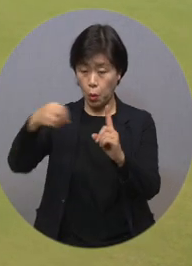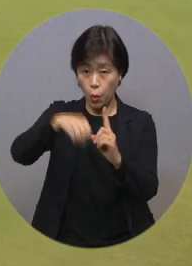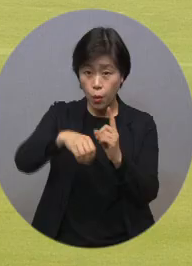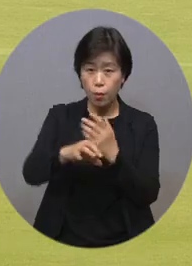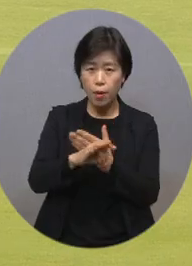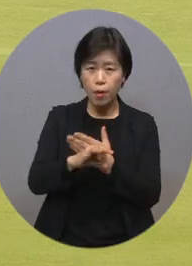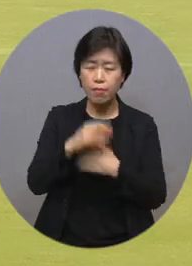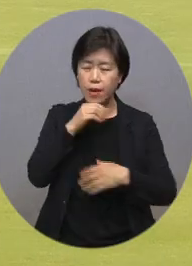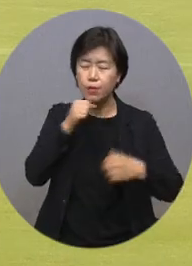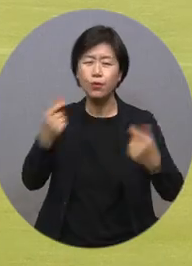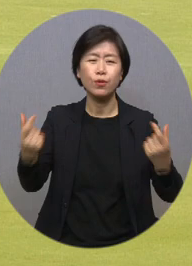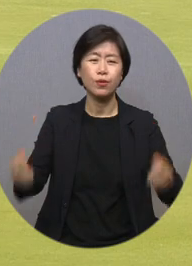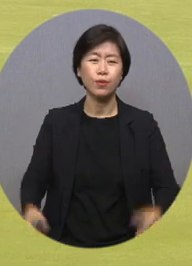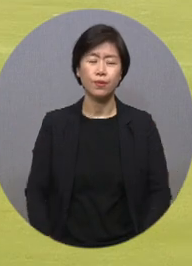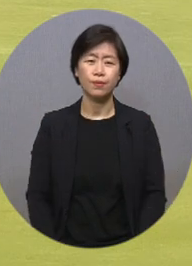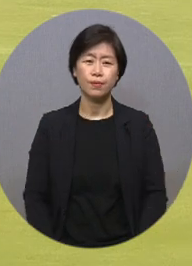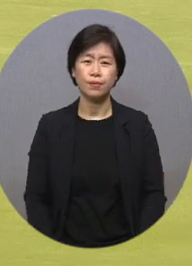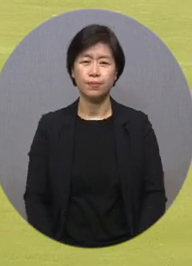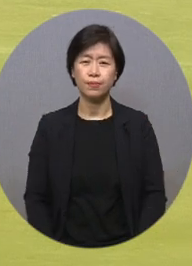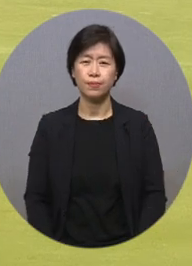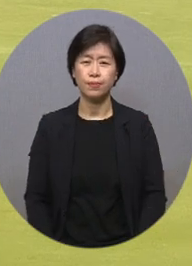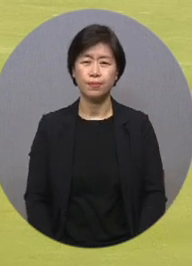넣어야지.